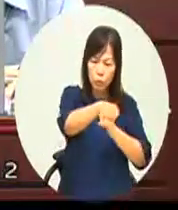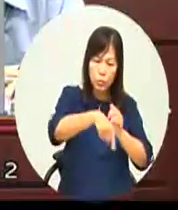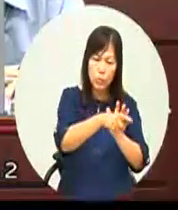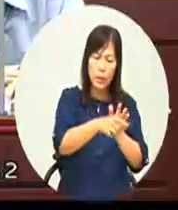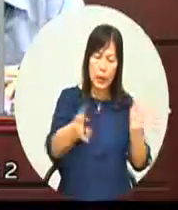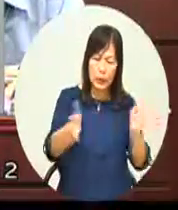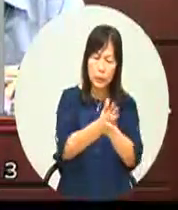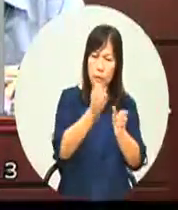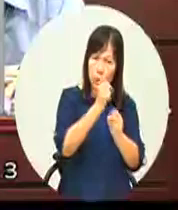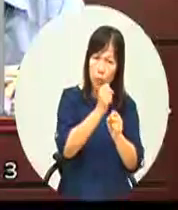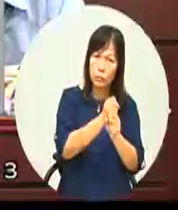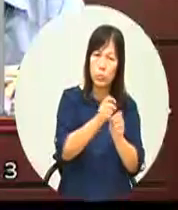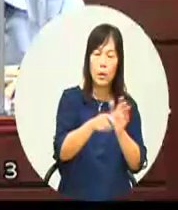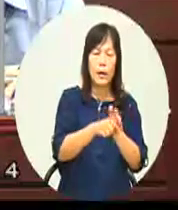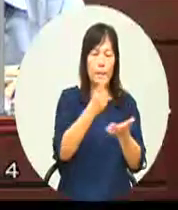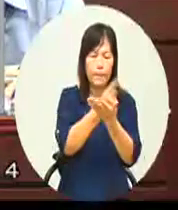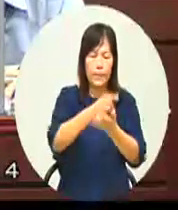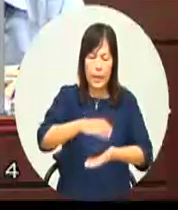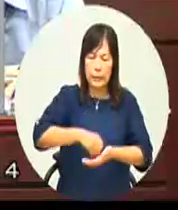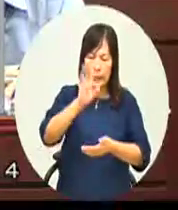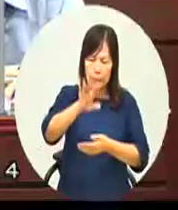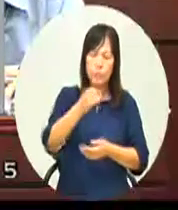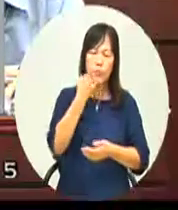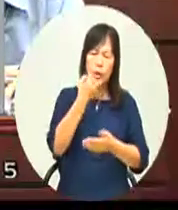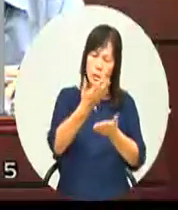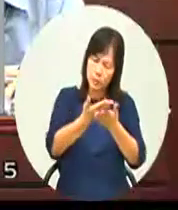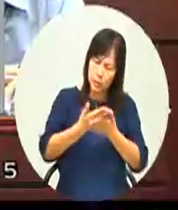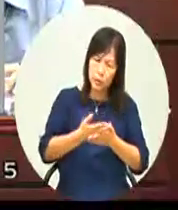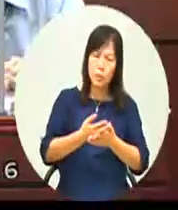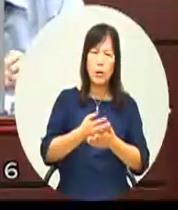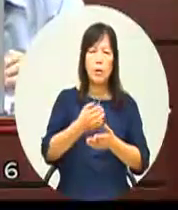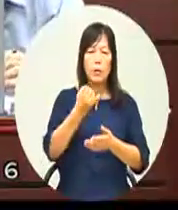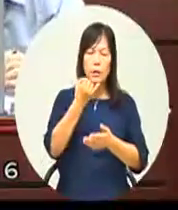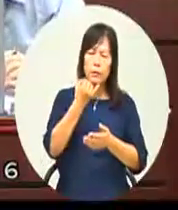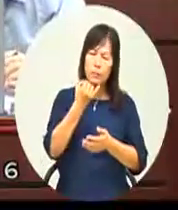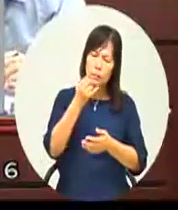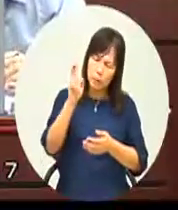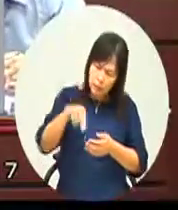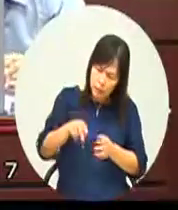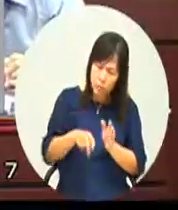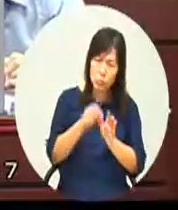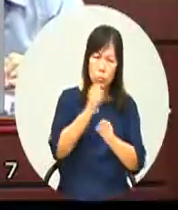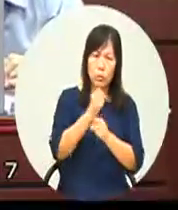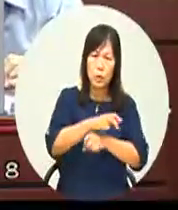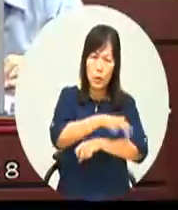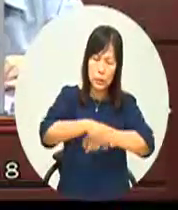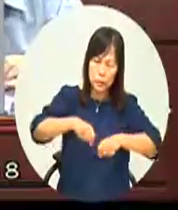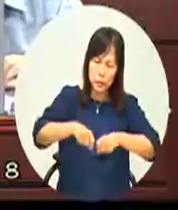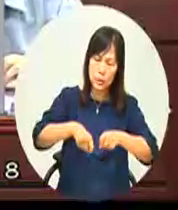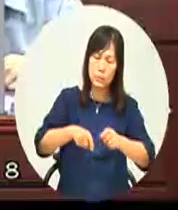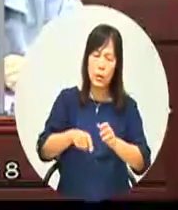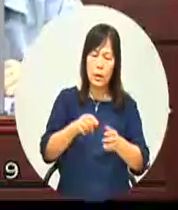合作，大家提出一个可行可接受的方案，那我们来共同实践。我想这个